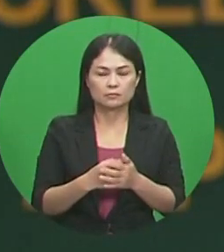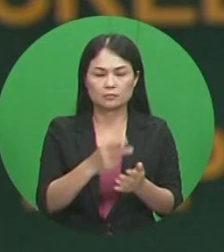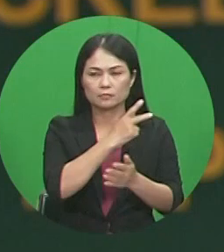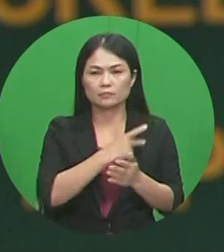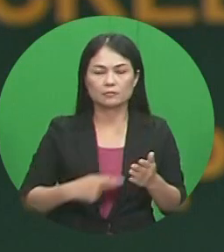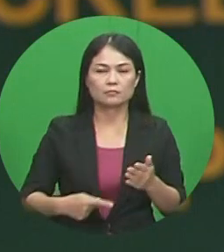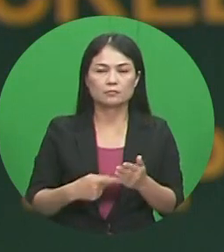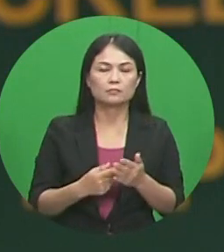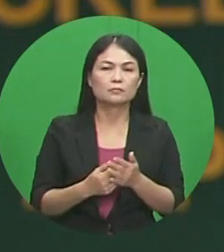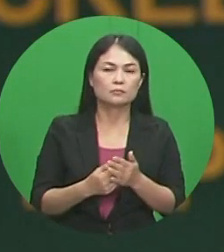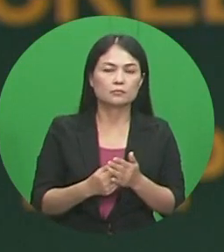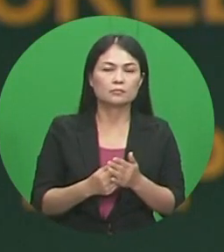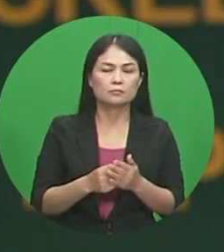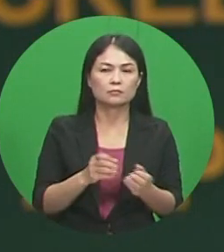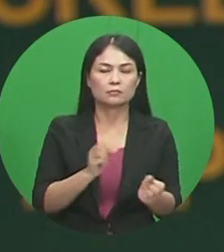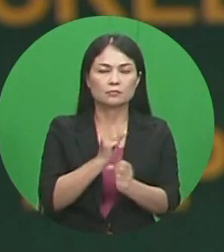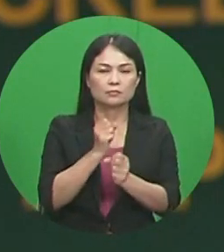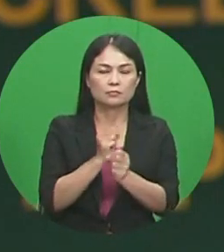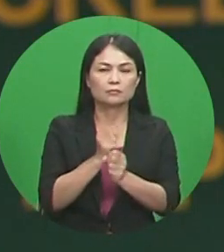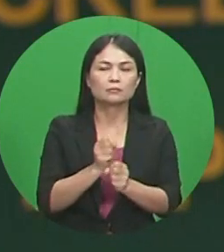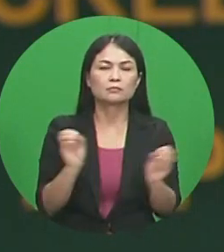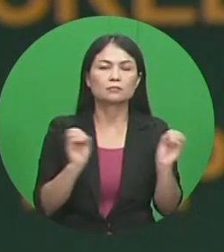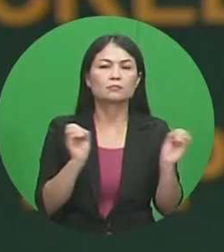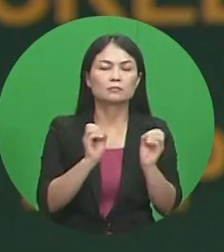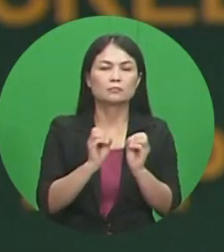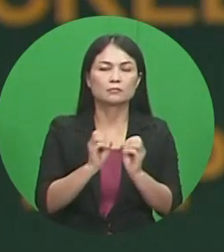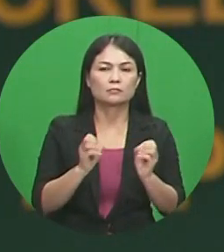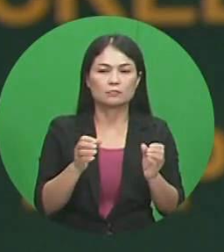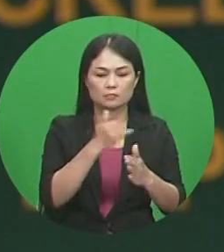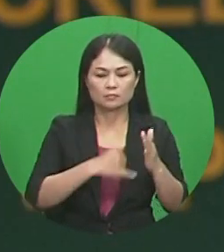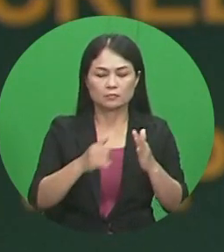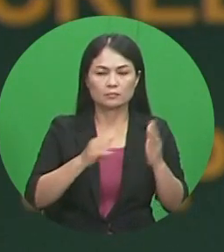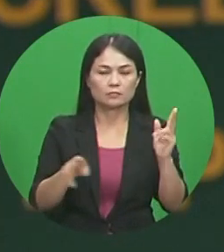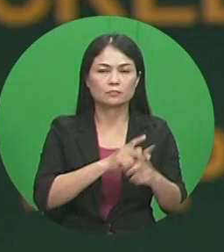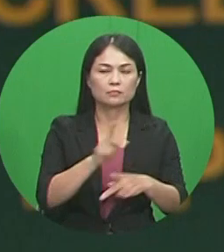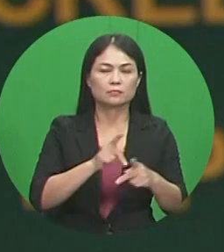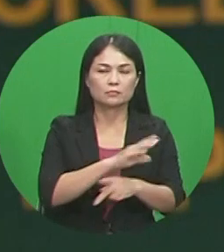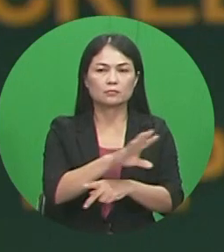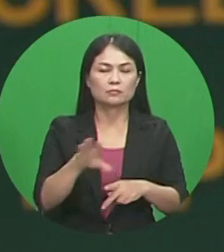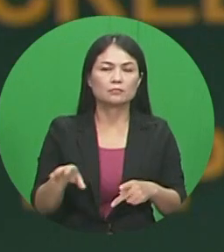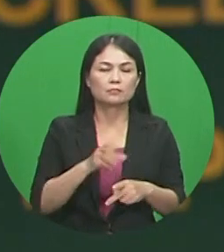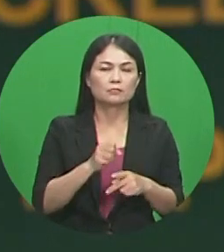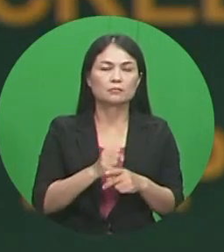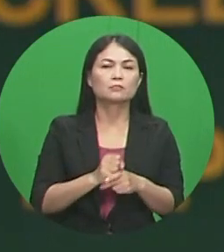ញបែរជាមិនធ្វើដូច្នោះទេមិនជំលះប្រជាជនកម្ពុជាយើង